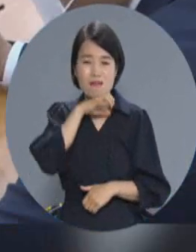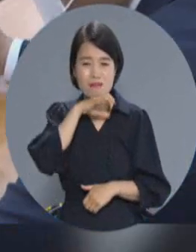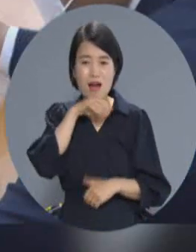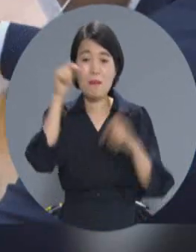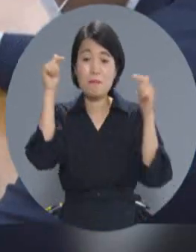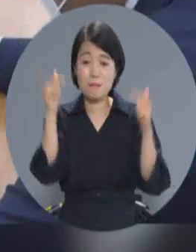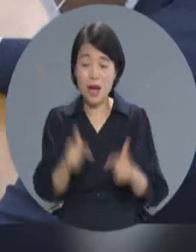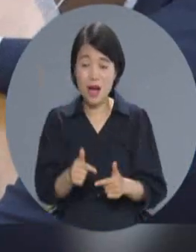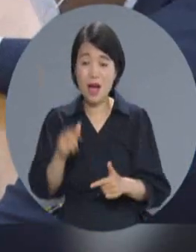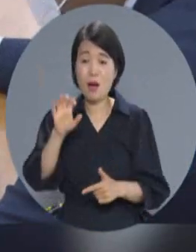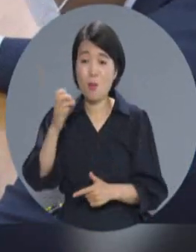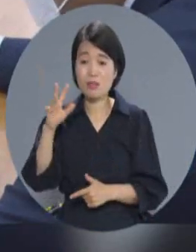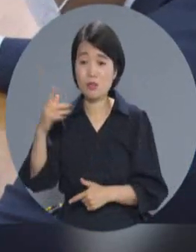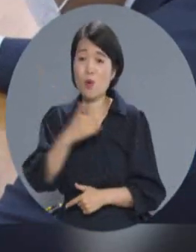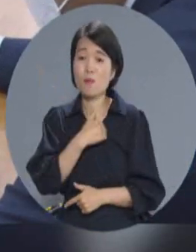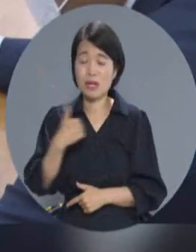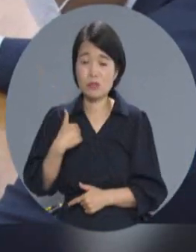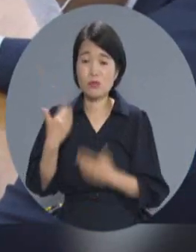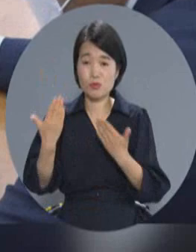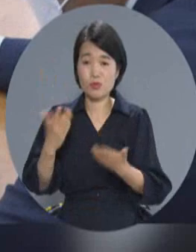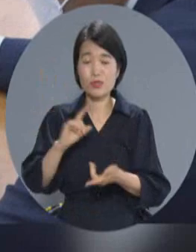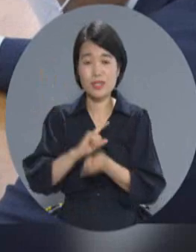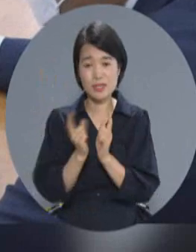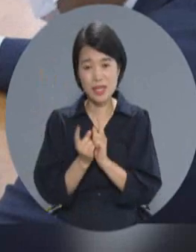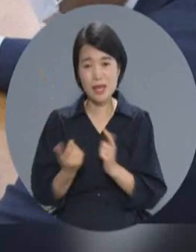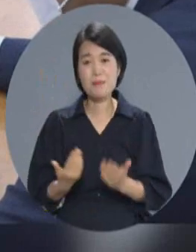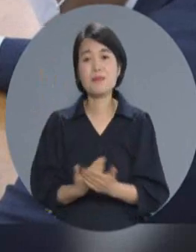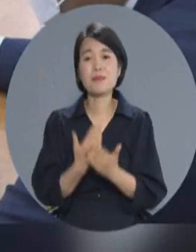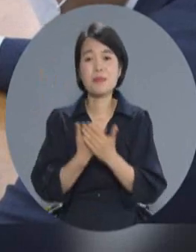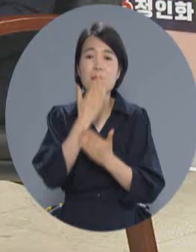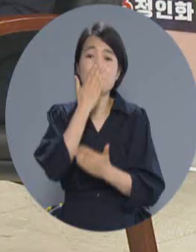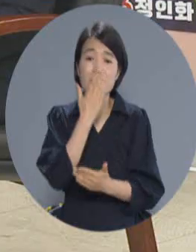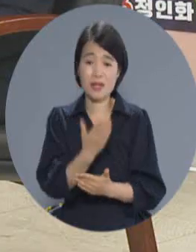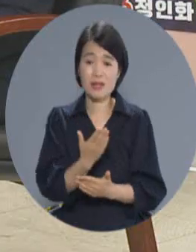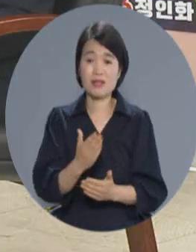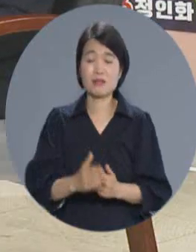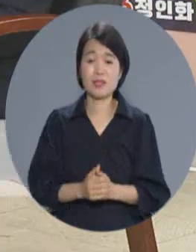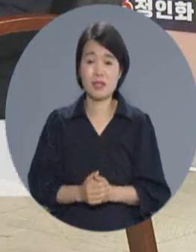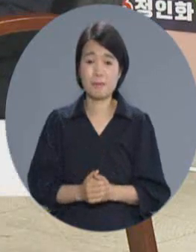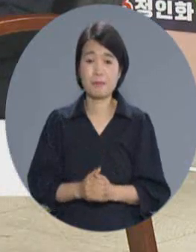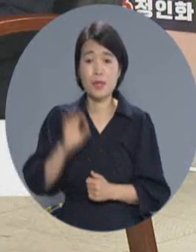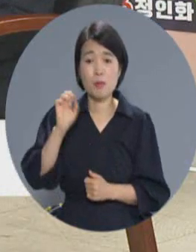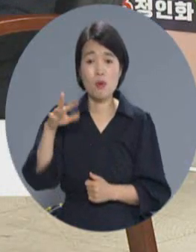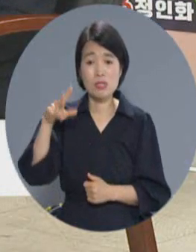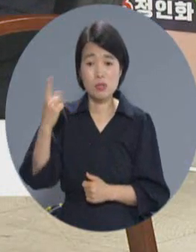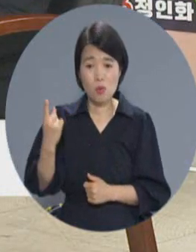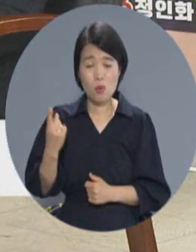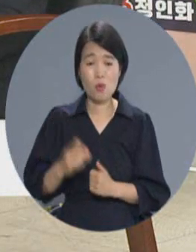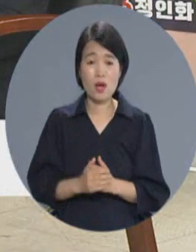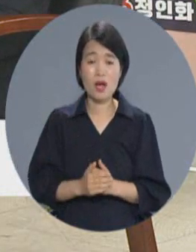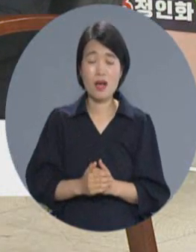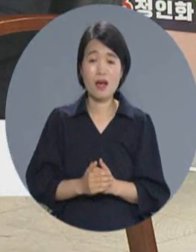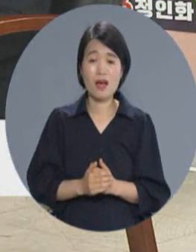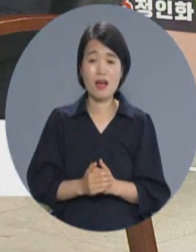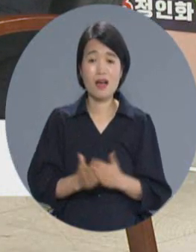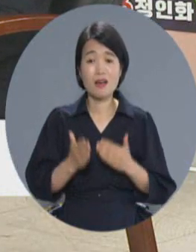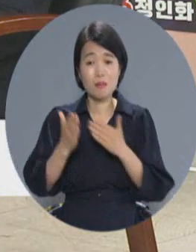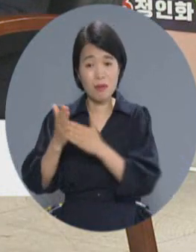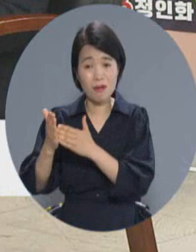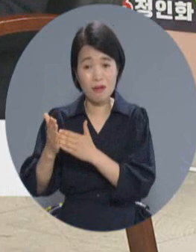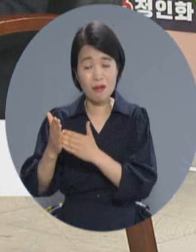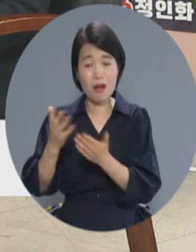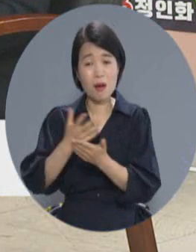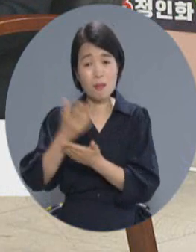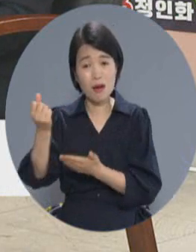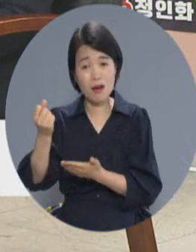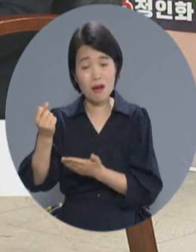또 포스코도 만족시킬 수 있는 상생해법을 만들 수 있을 것이다. 포스코가 순순히 그 의견을 전부 수렴하지